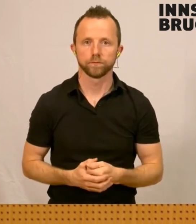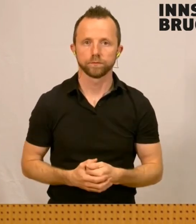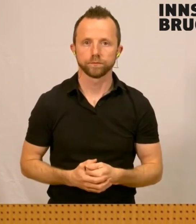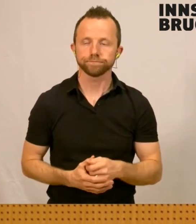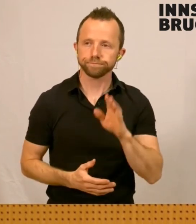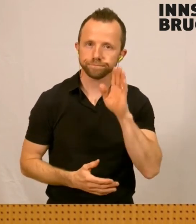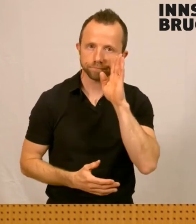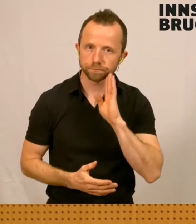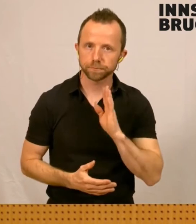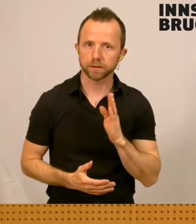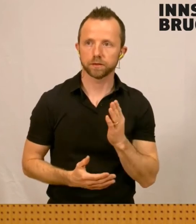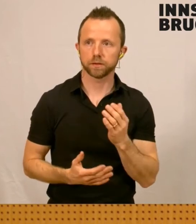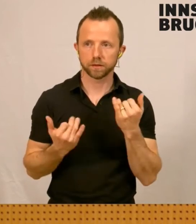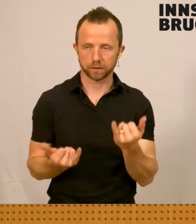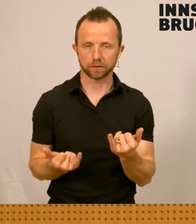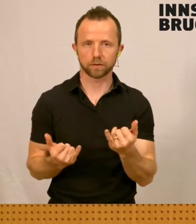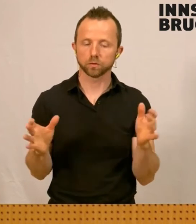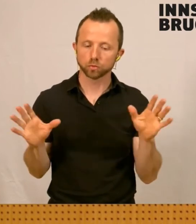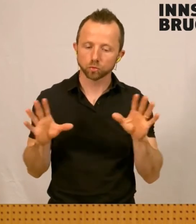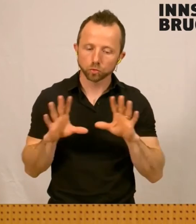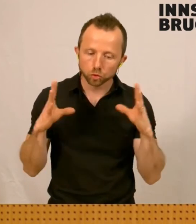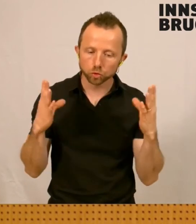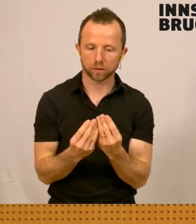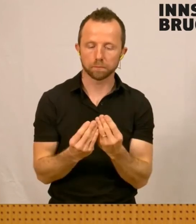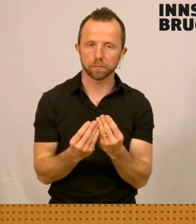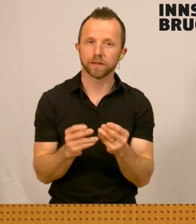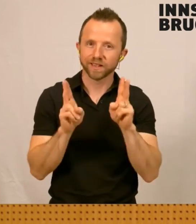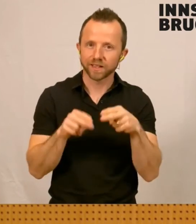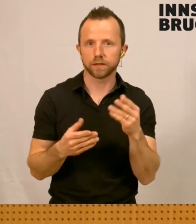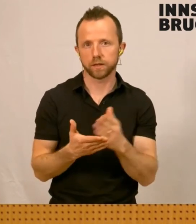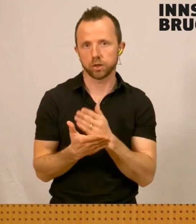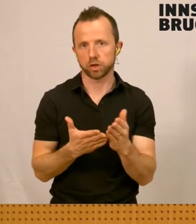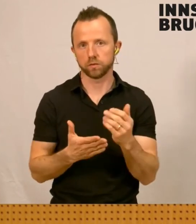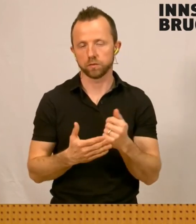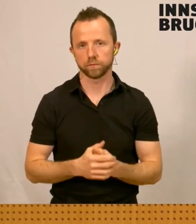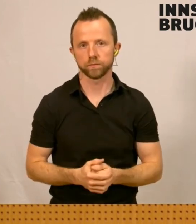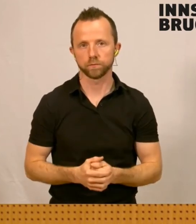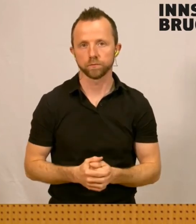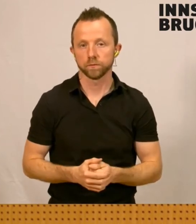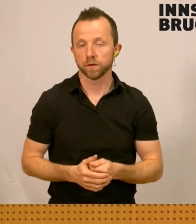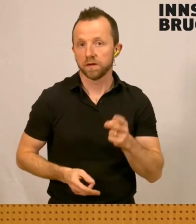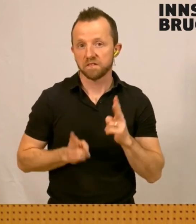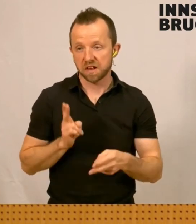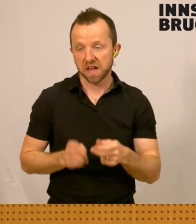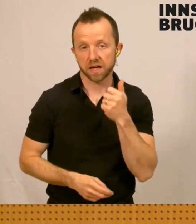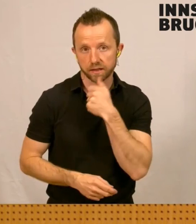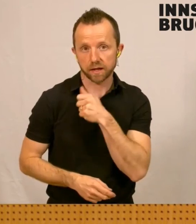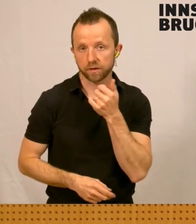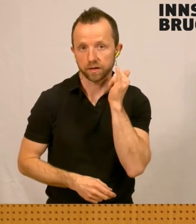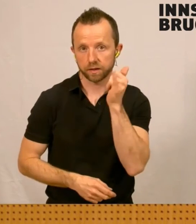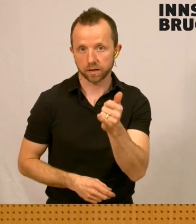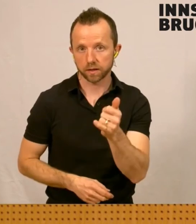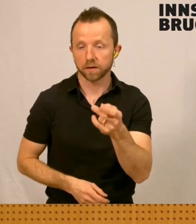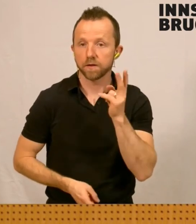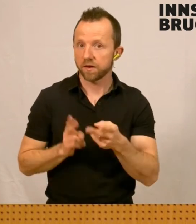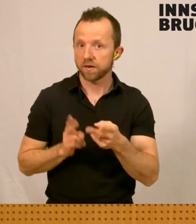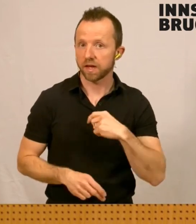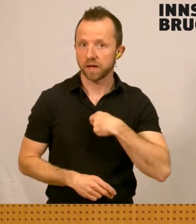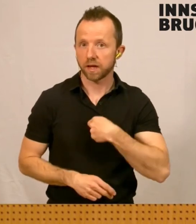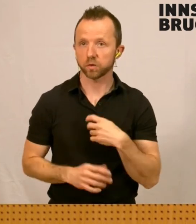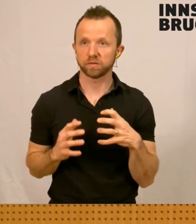Lassen Sie uns in diesem Sinne gemeinsam und richtig entscheiden. Vielleicht ist das langweilig, vielleicht ist auch die Haltung